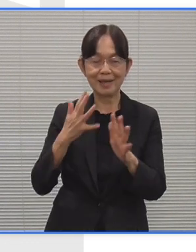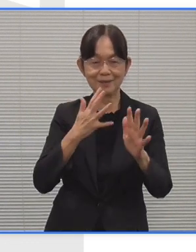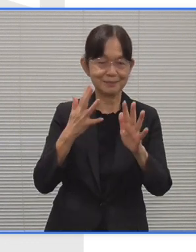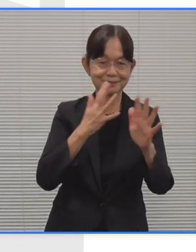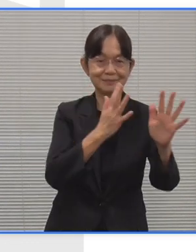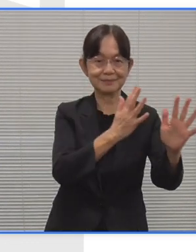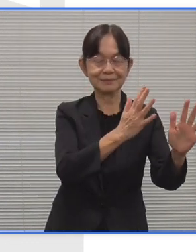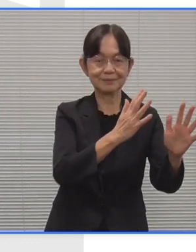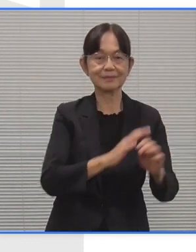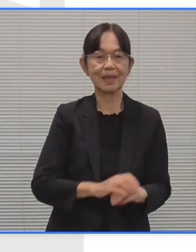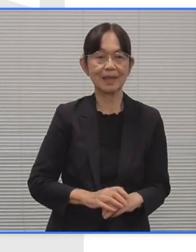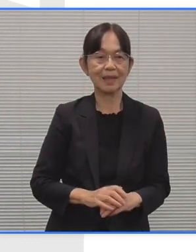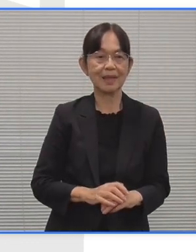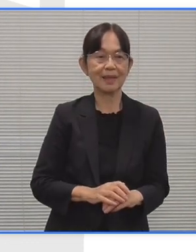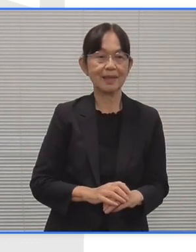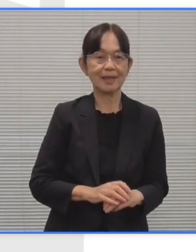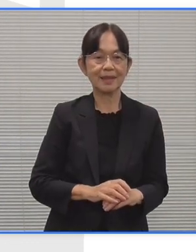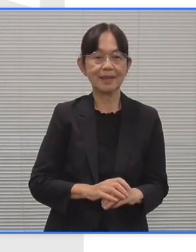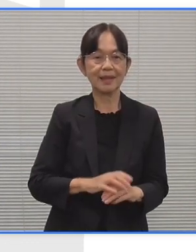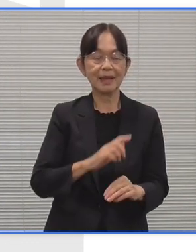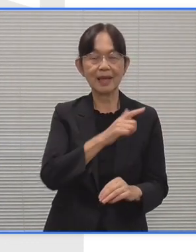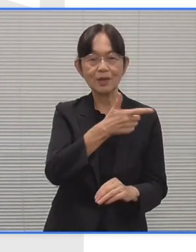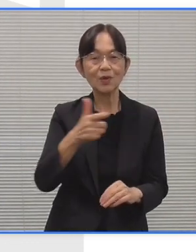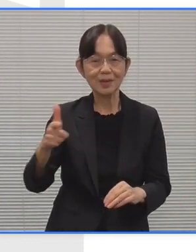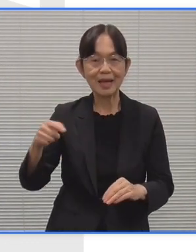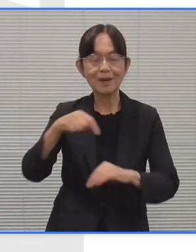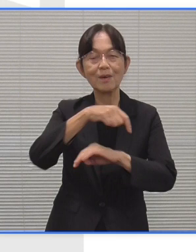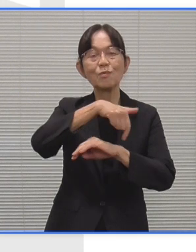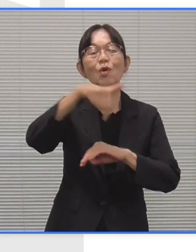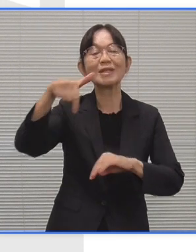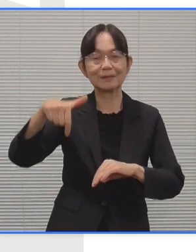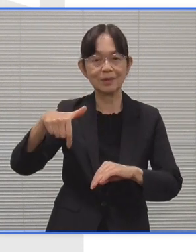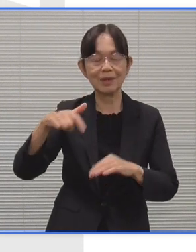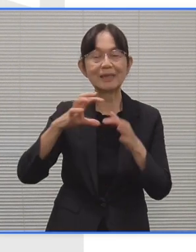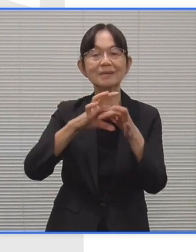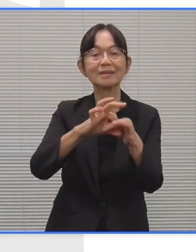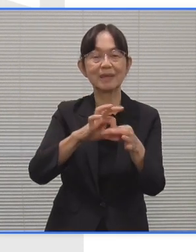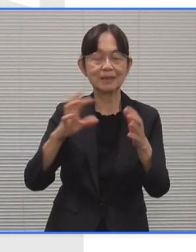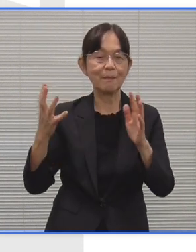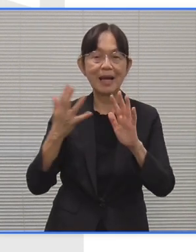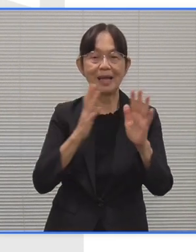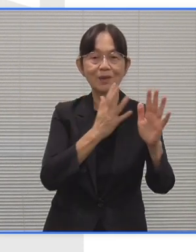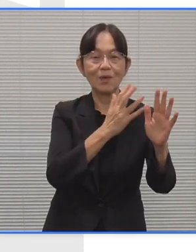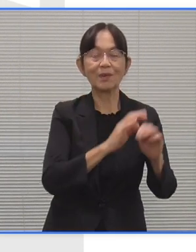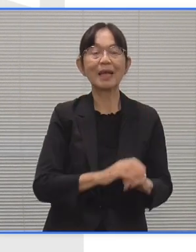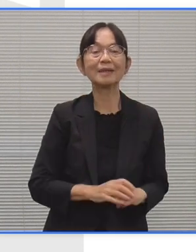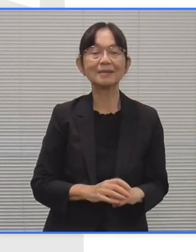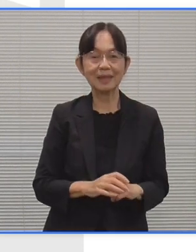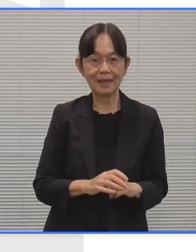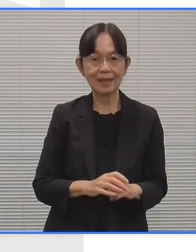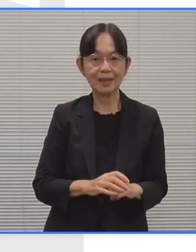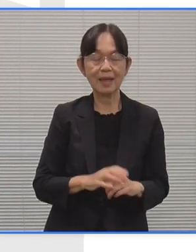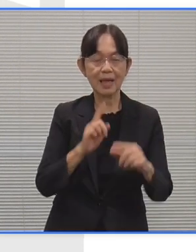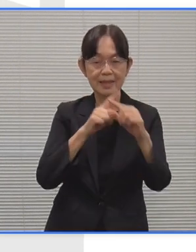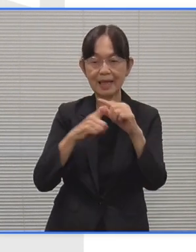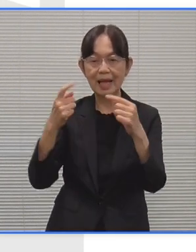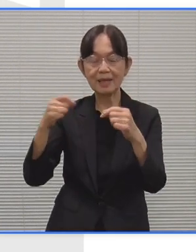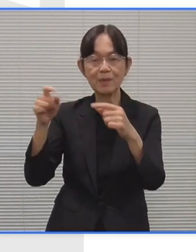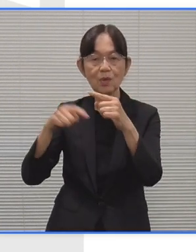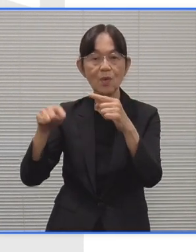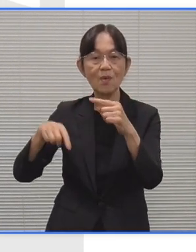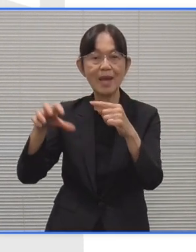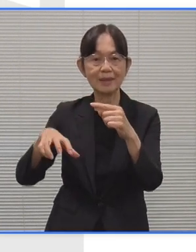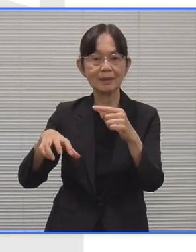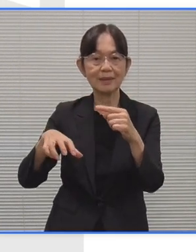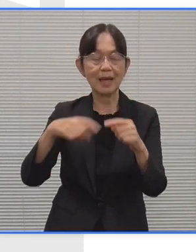して、待ちきれプロジェクト等々が続きます。パレードなんですけれども、中池袋公園からサン